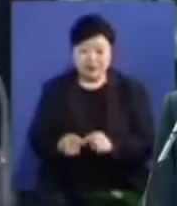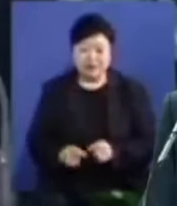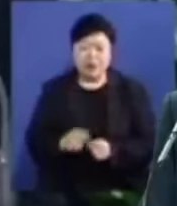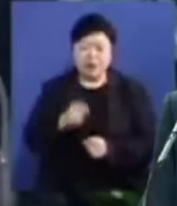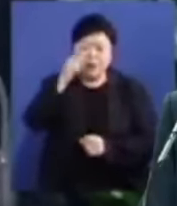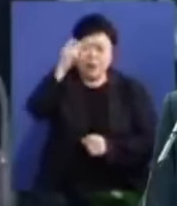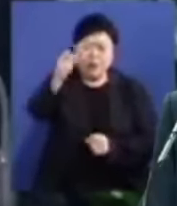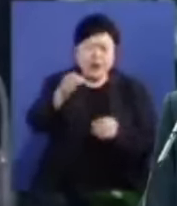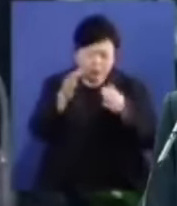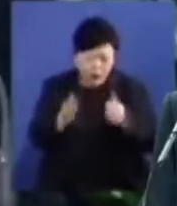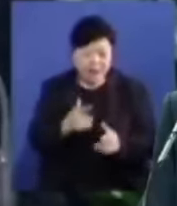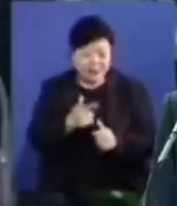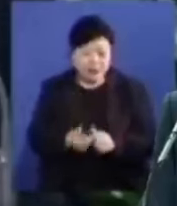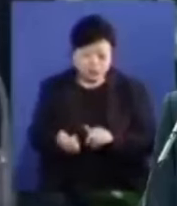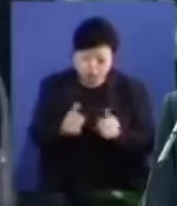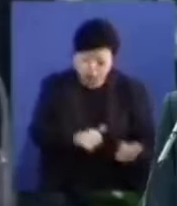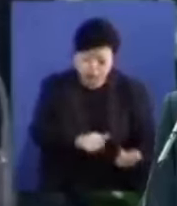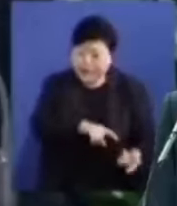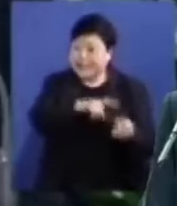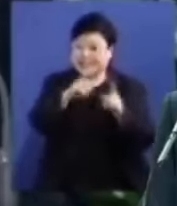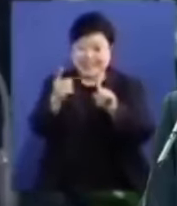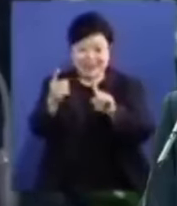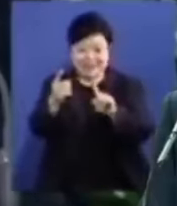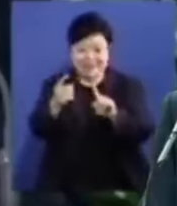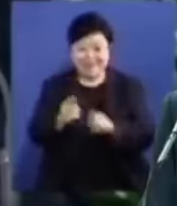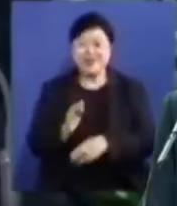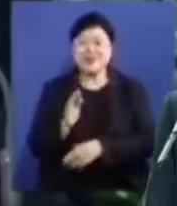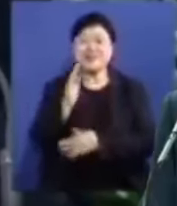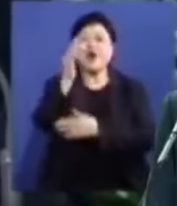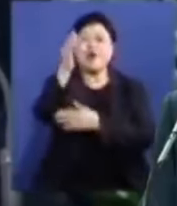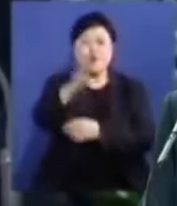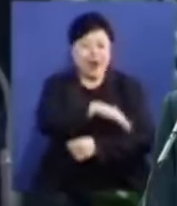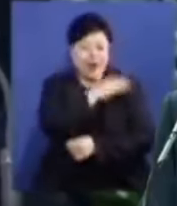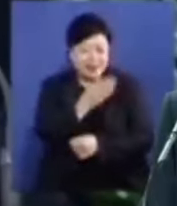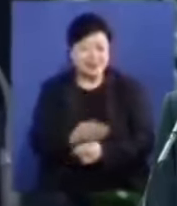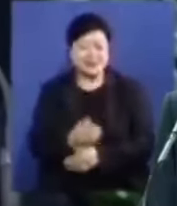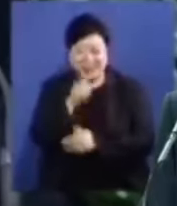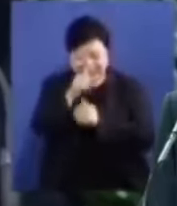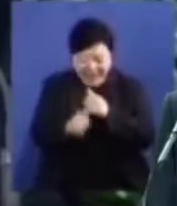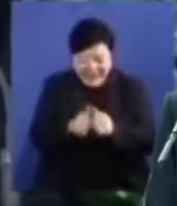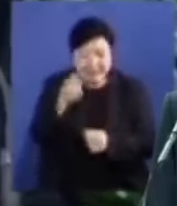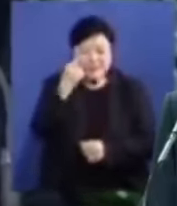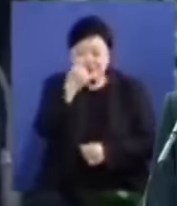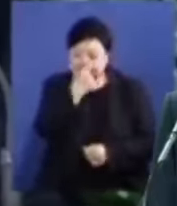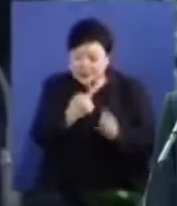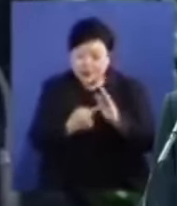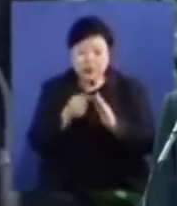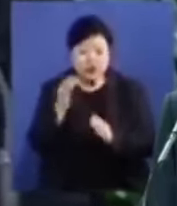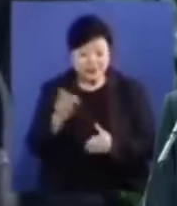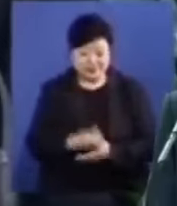천천만세에 예수님은 죽은 자를 살리시는 영광의 능력의 하나님이라는 것이 증명된 것입니다.